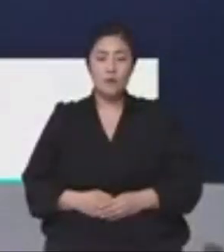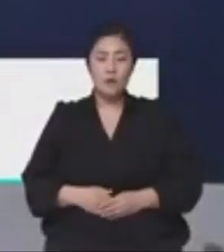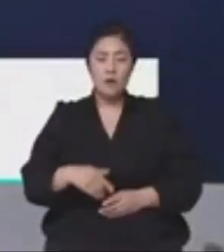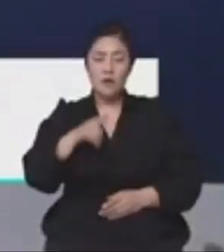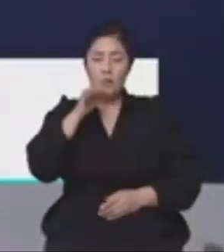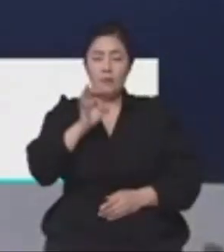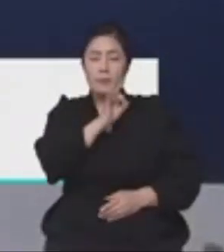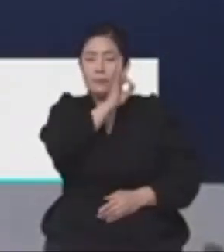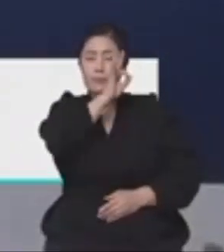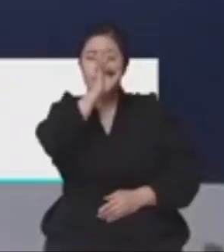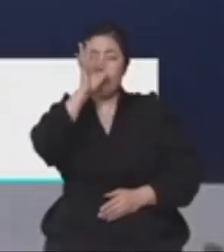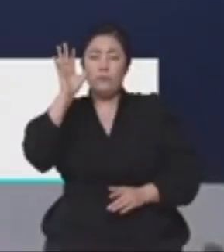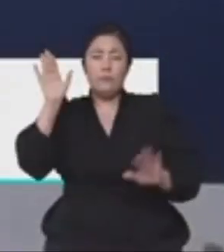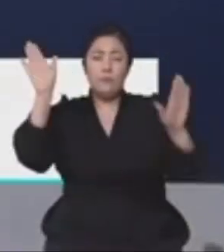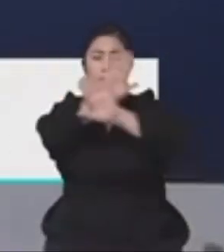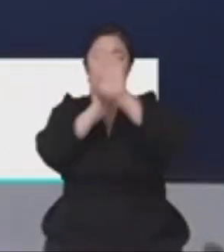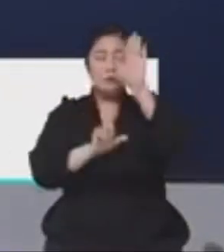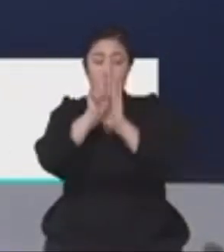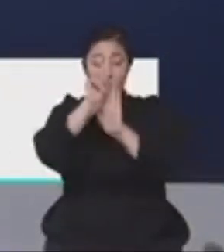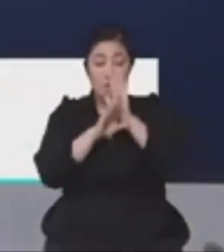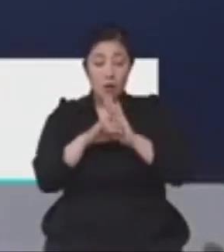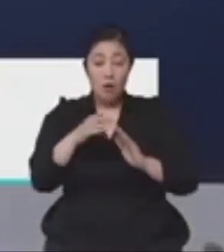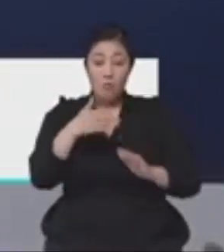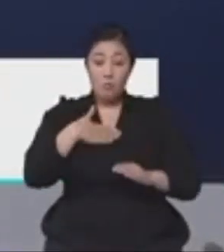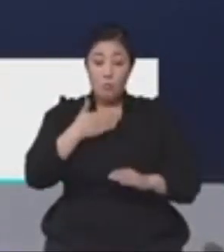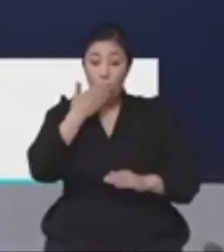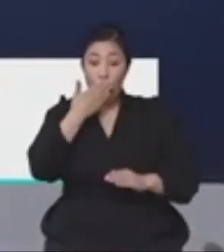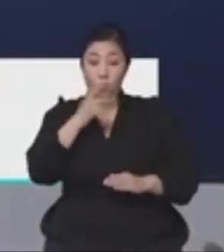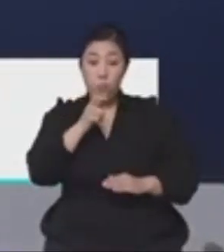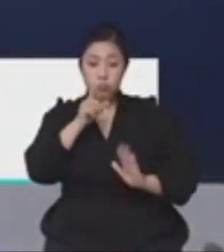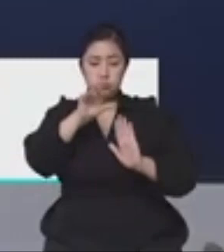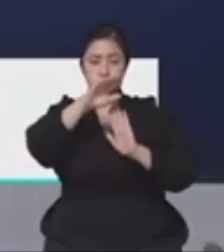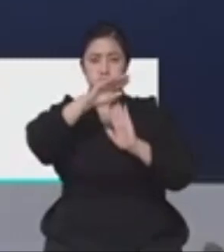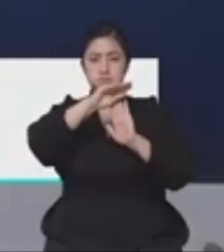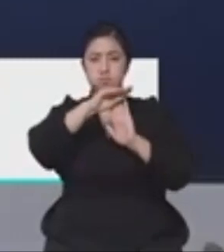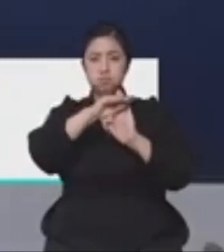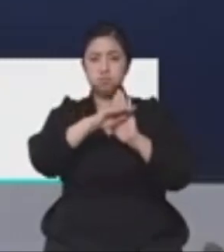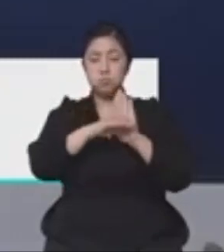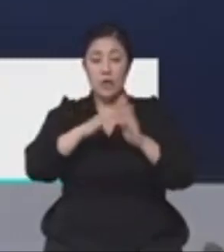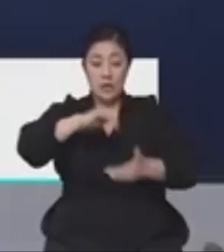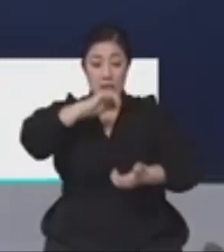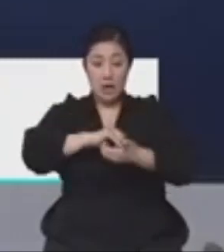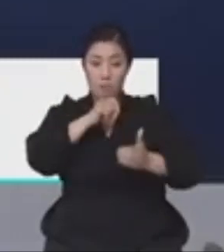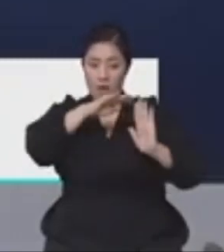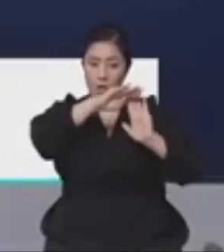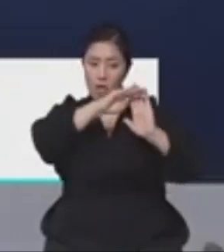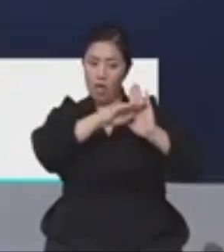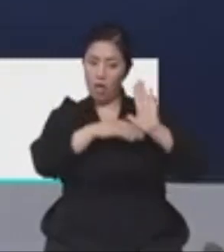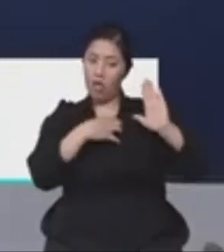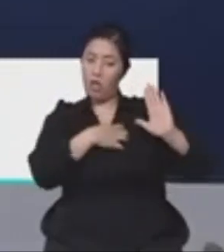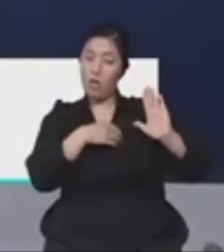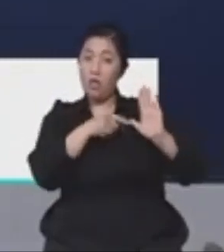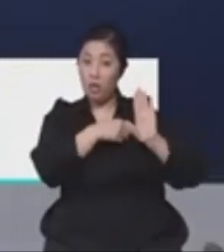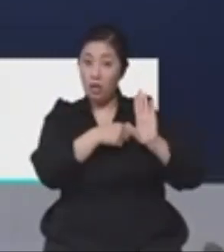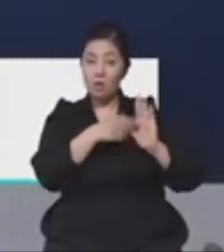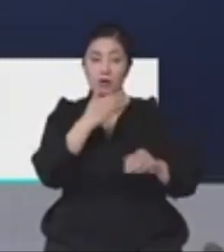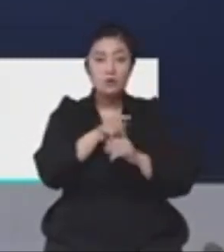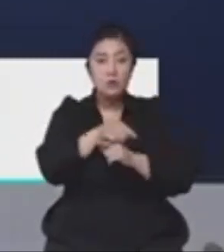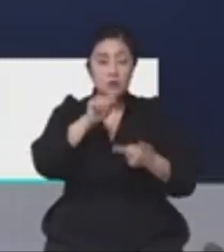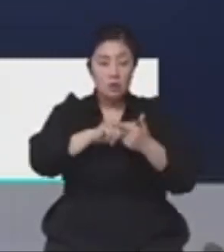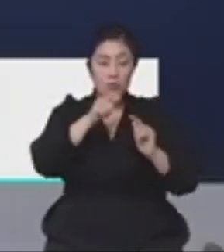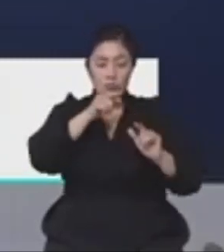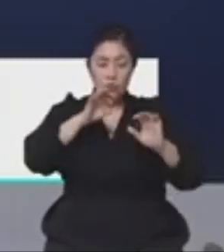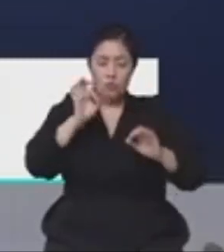가뭄 날씨가 이어지면서 광주 시민들의 식수원이 말라가고 있습니다. 재한급수까지 우려되는 상황인데요.